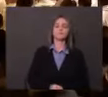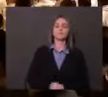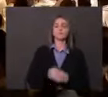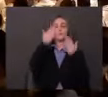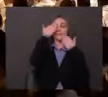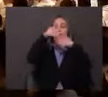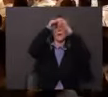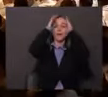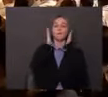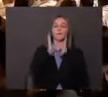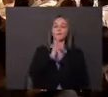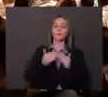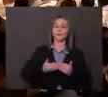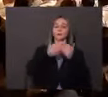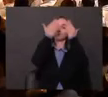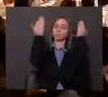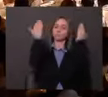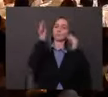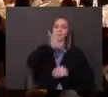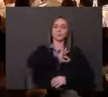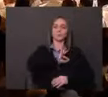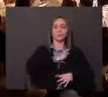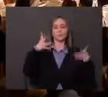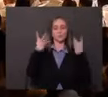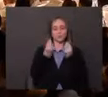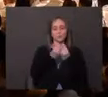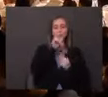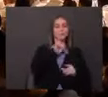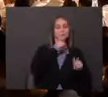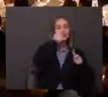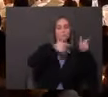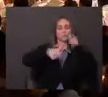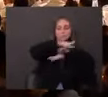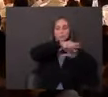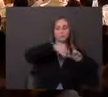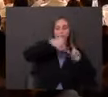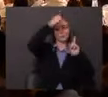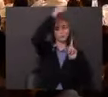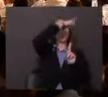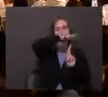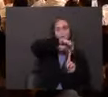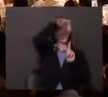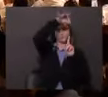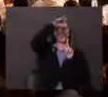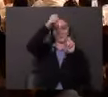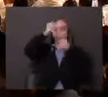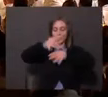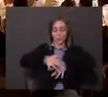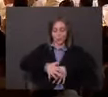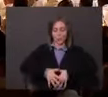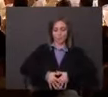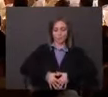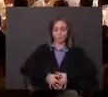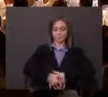Gegrüßet seist du, Maria, voll der Gnade. Der Herr ist mit dir. Du bist